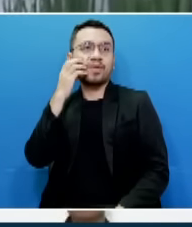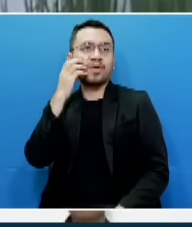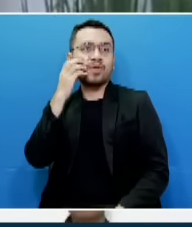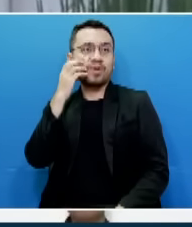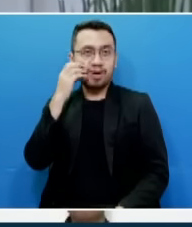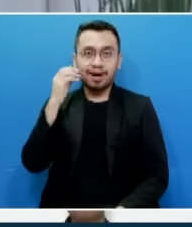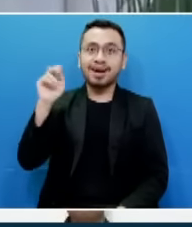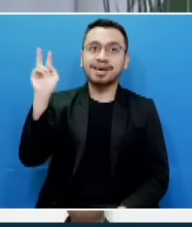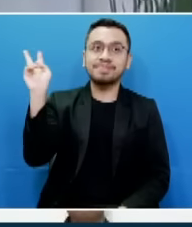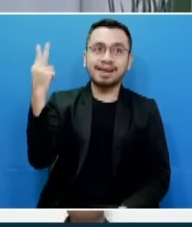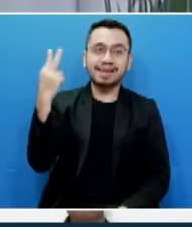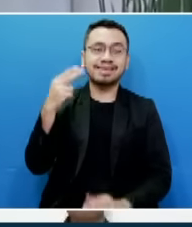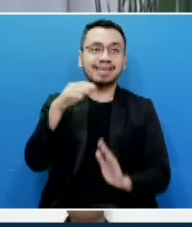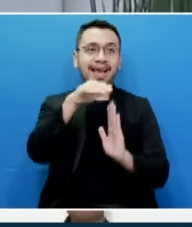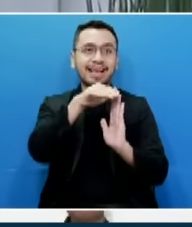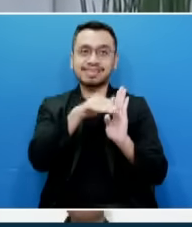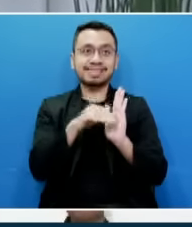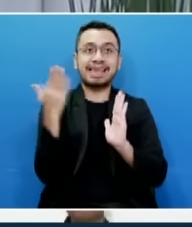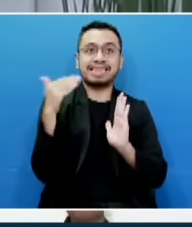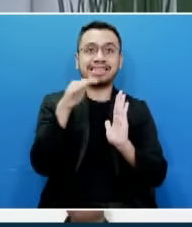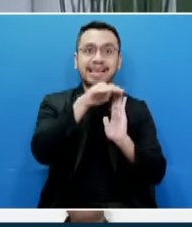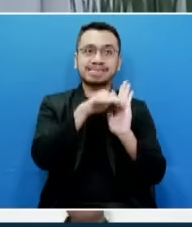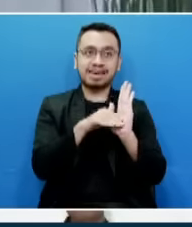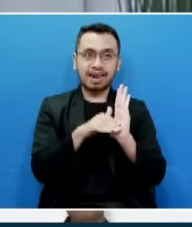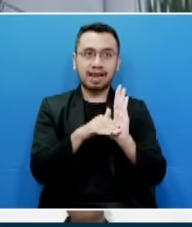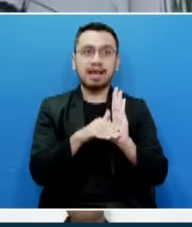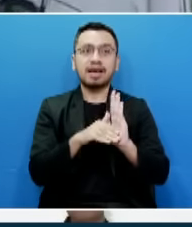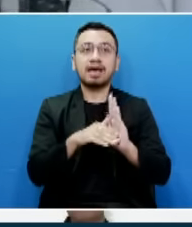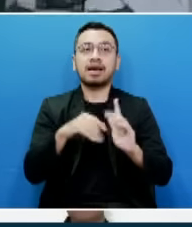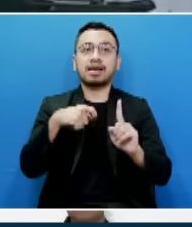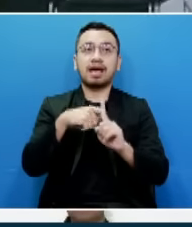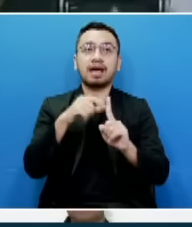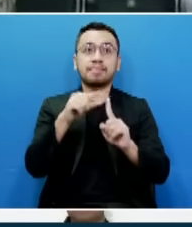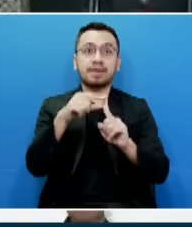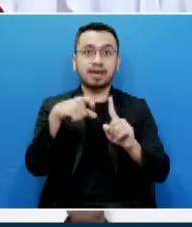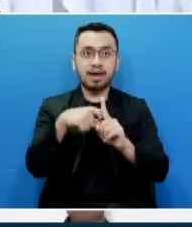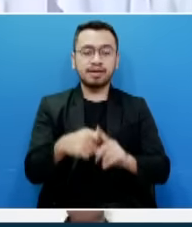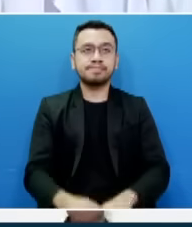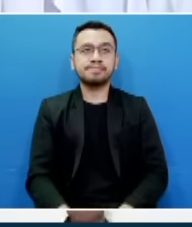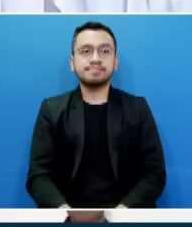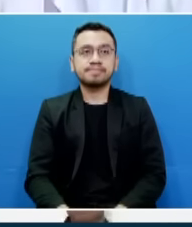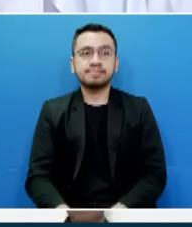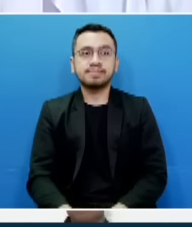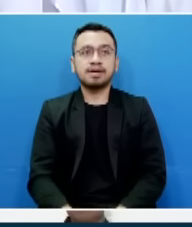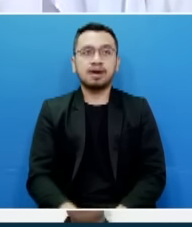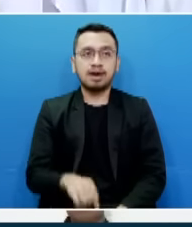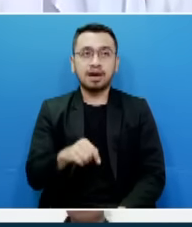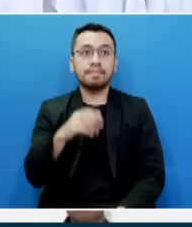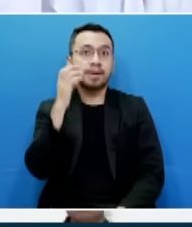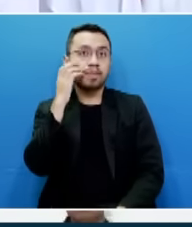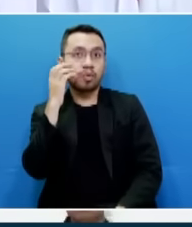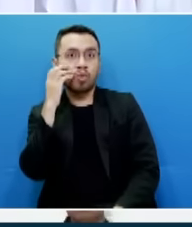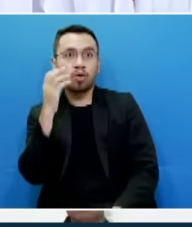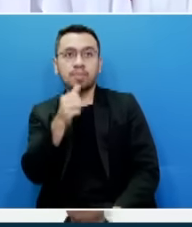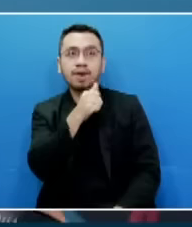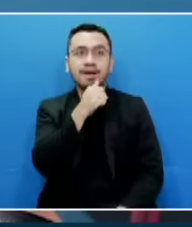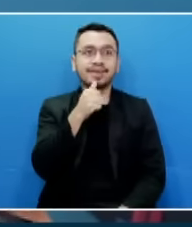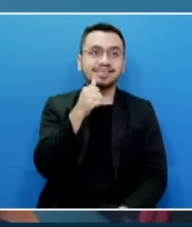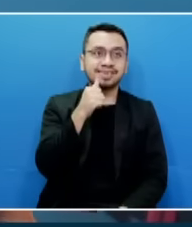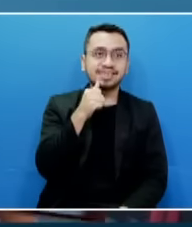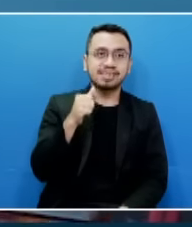tawaakr KK menjawab baik dan dia Prabowo memiliki hubungan yang hangat ya kita sama-sama kedinginan tadi